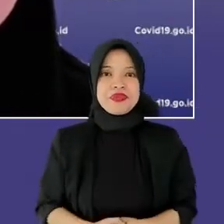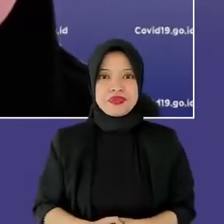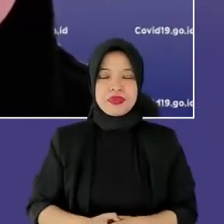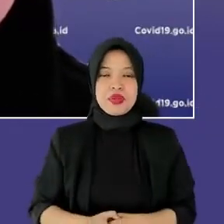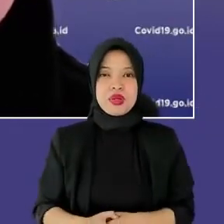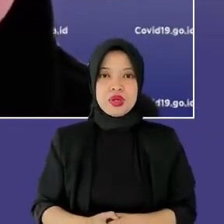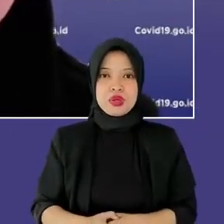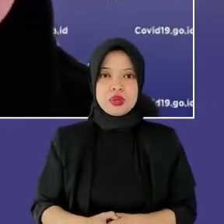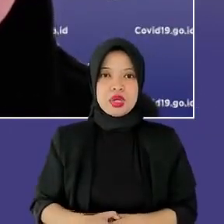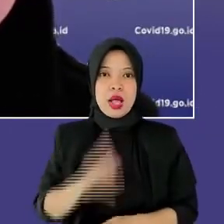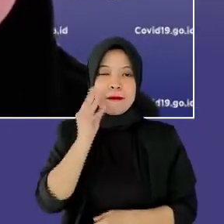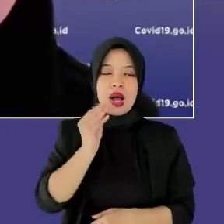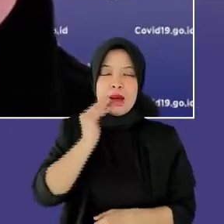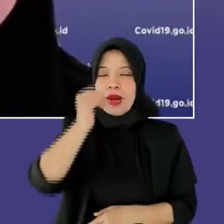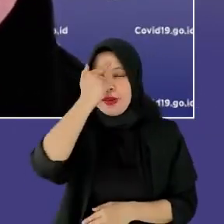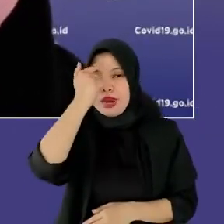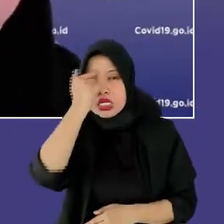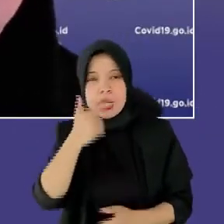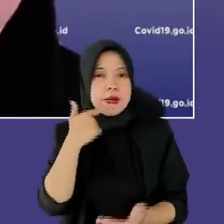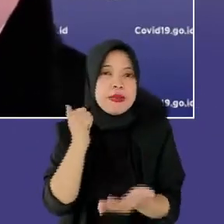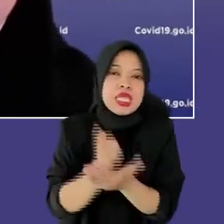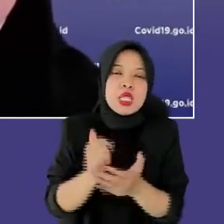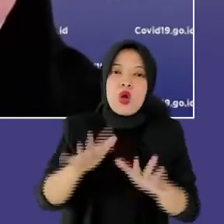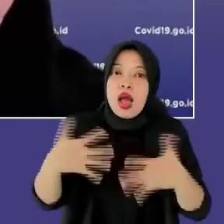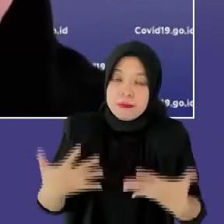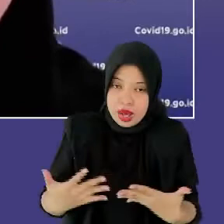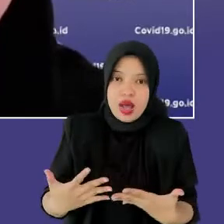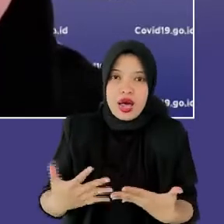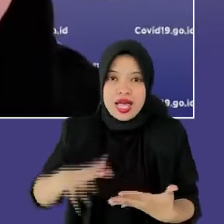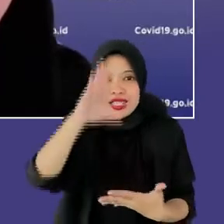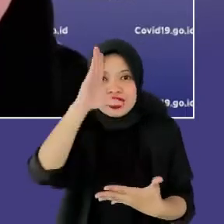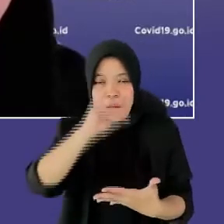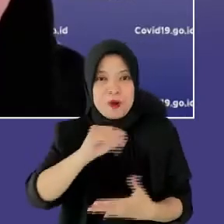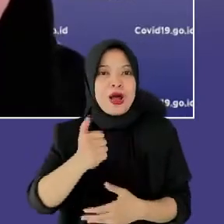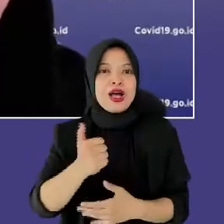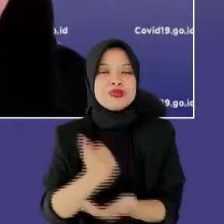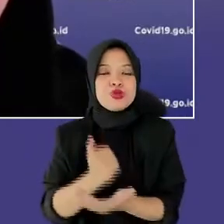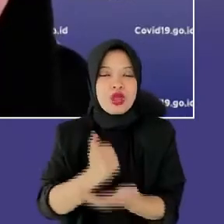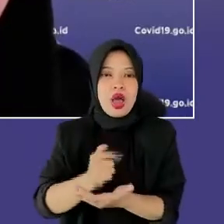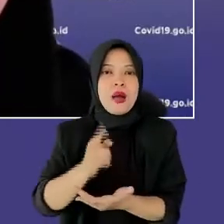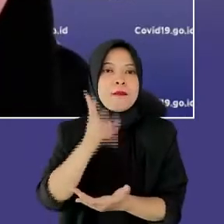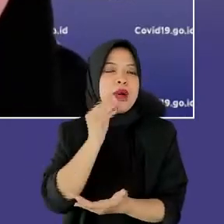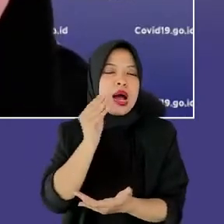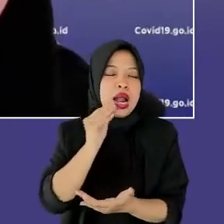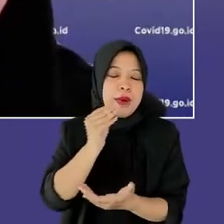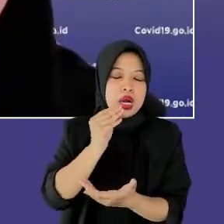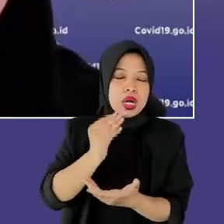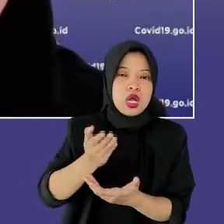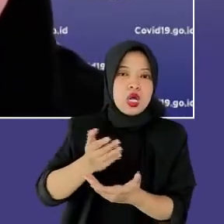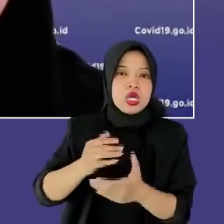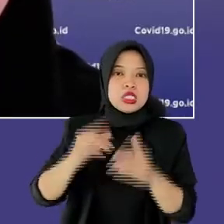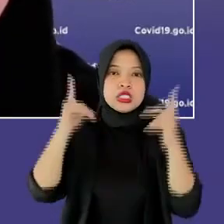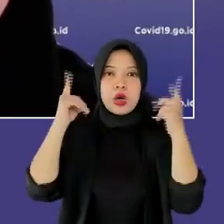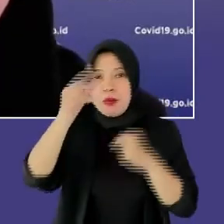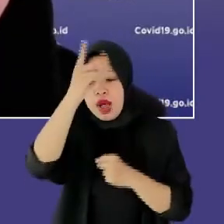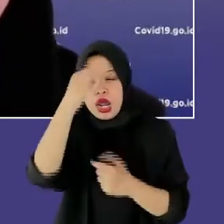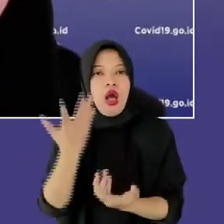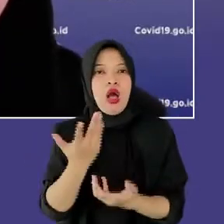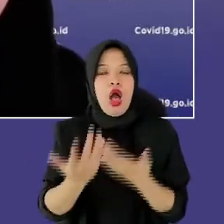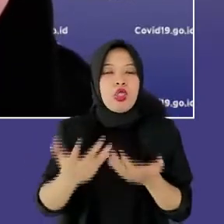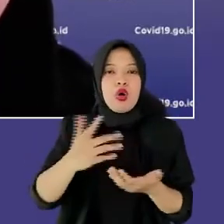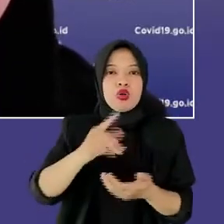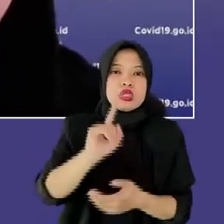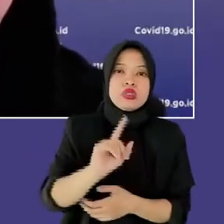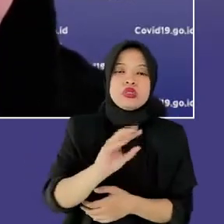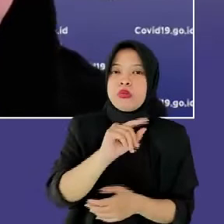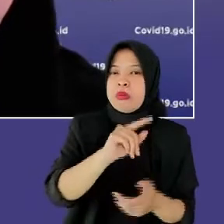yang jadi pembelajaran paling penting adalah kita sudah berapa kali kita sebetulnya pernah kejadian tidak enak di Jawa Bali, terutama di Jakarta